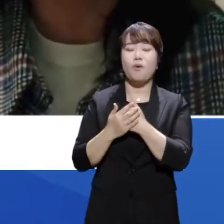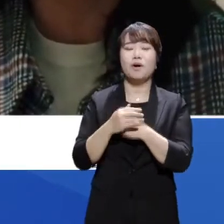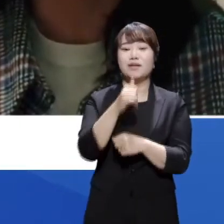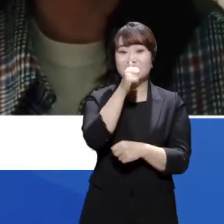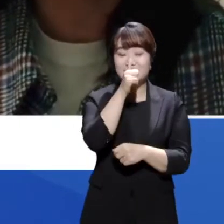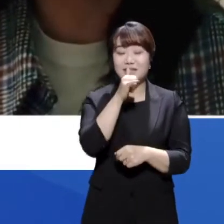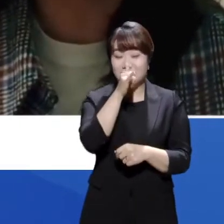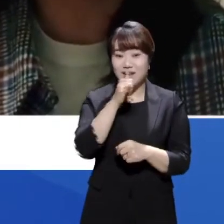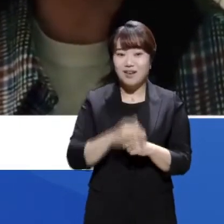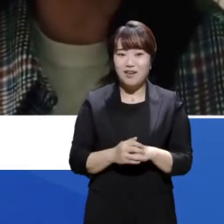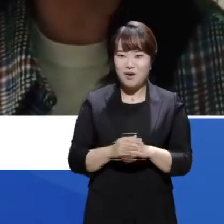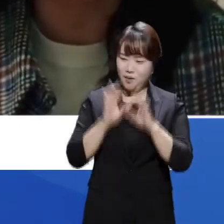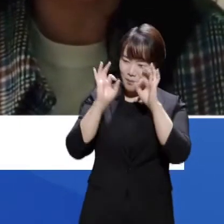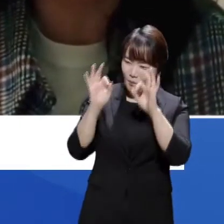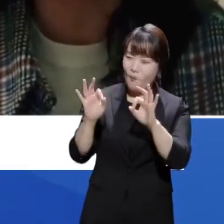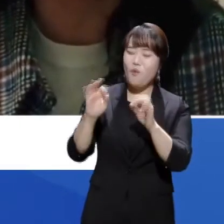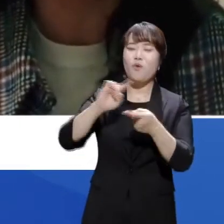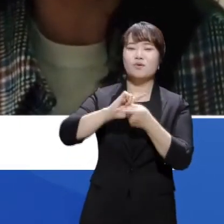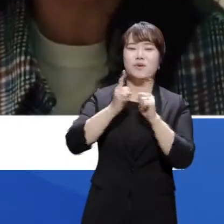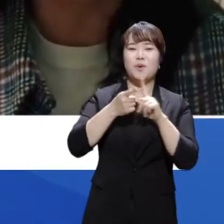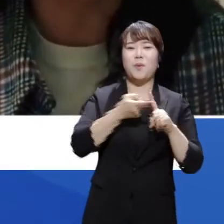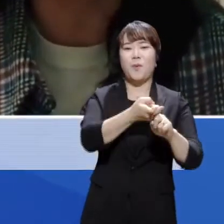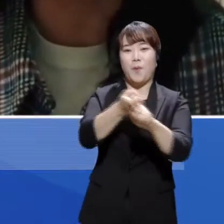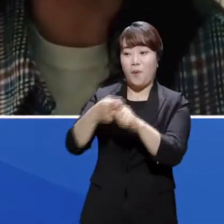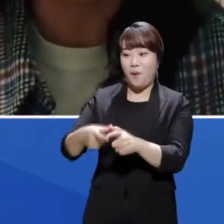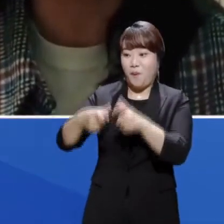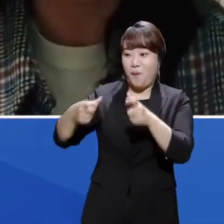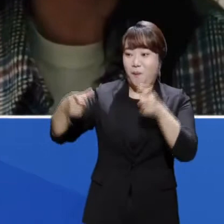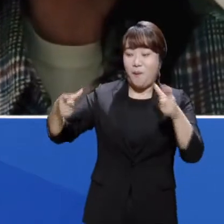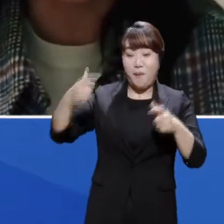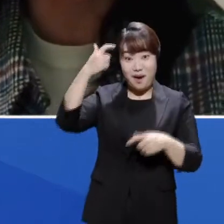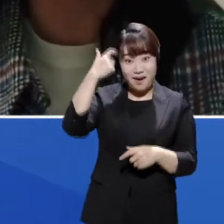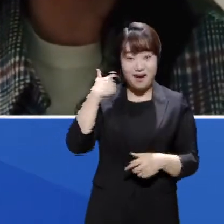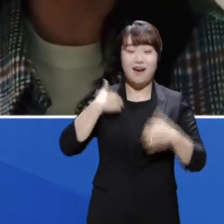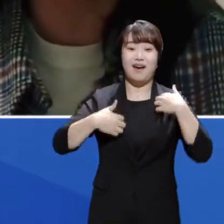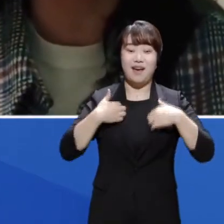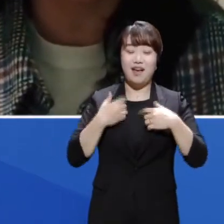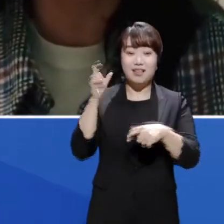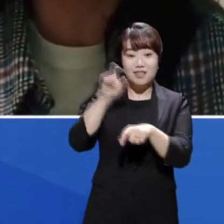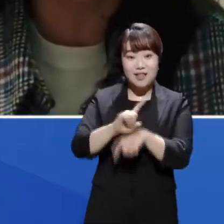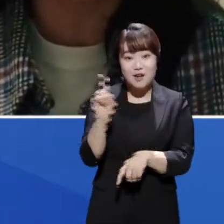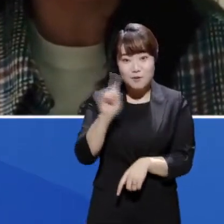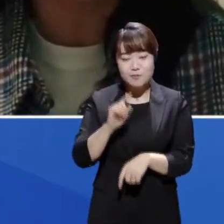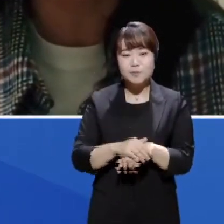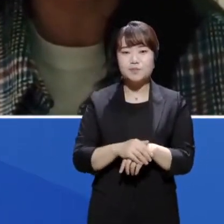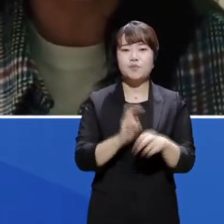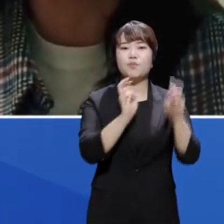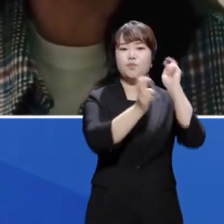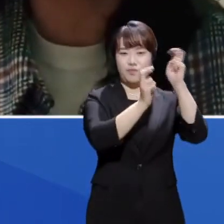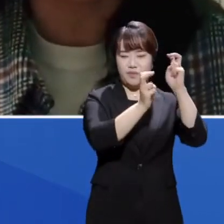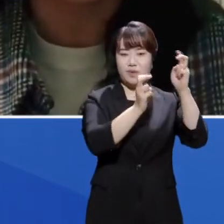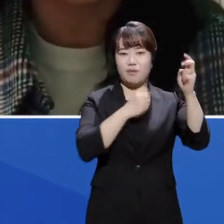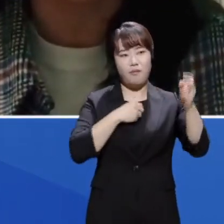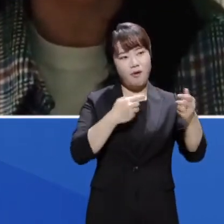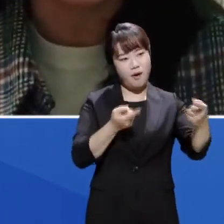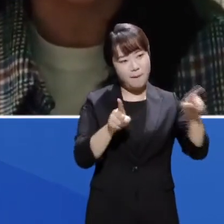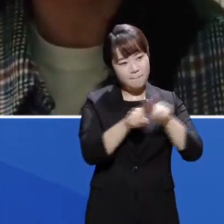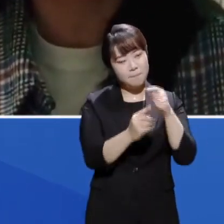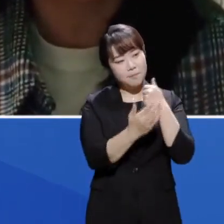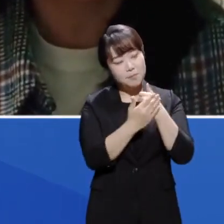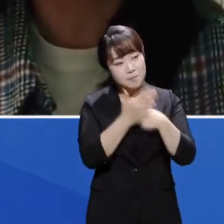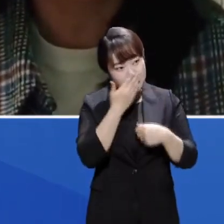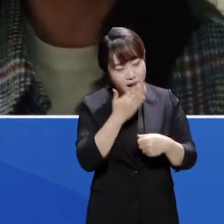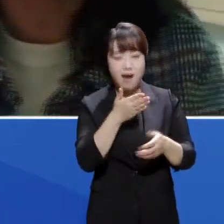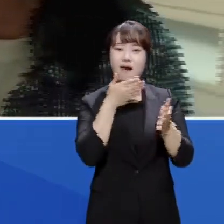주시고 계셔서 지역사회 연결망이 확대되어 가고 있고요. 더 나아가서는 지금 기업과의 협력도 제안하고 있는